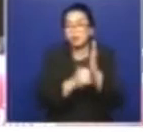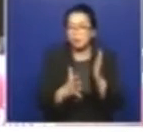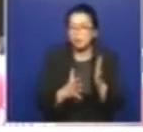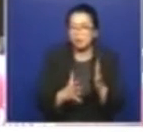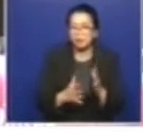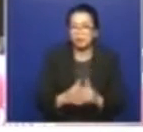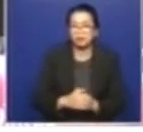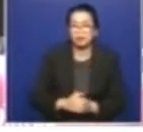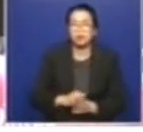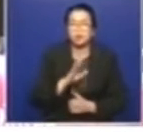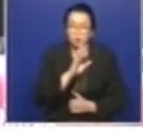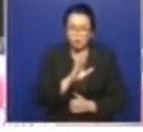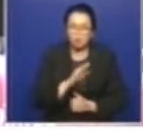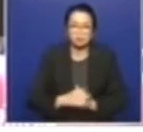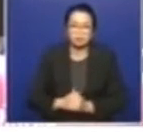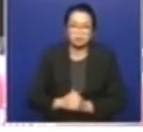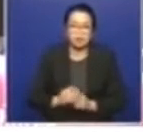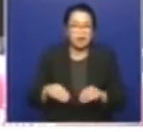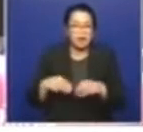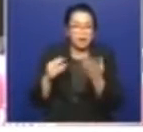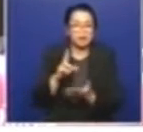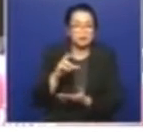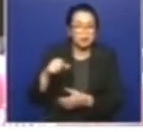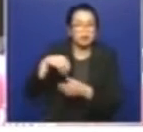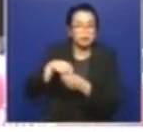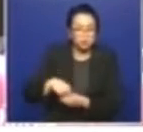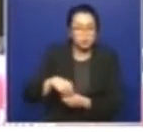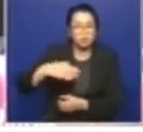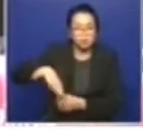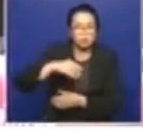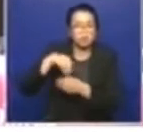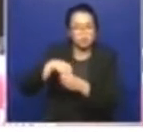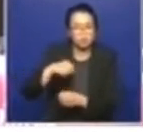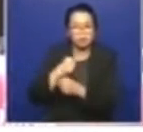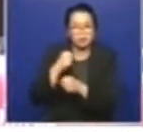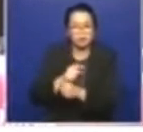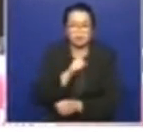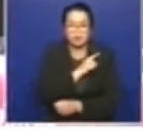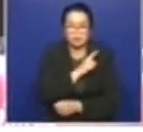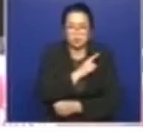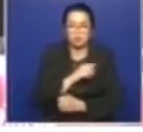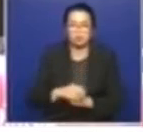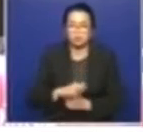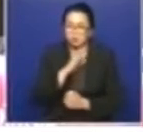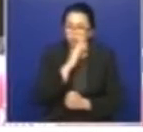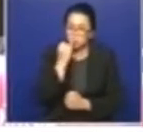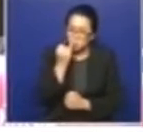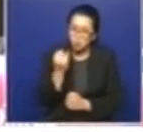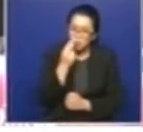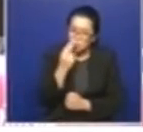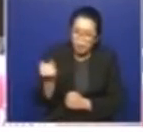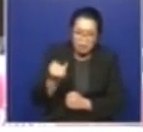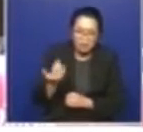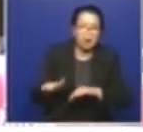เลยให้สภามันเป็นที่พึ่งประชาชนถ้าบกพร่องจริงๆมันแย่จริงๆไปไหวจริงๆก็เชิญยุบก็ยุบ